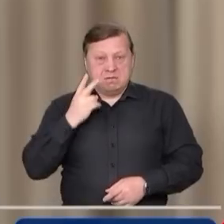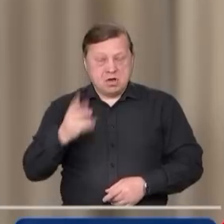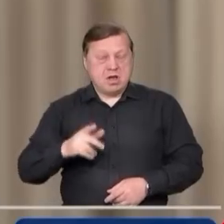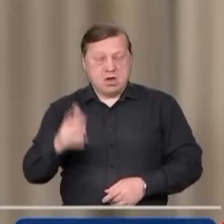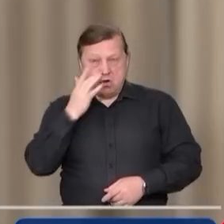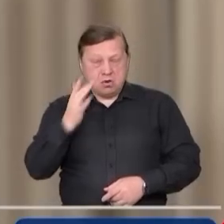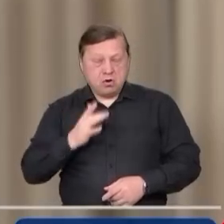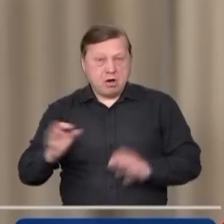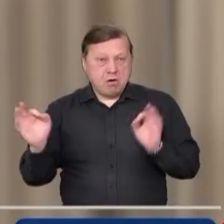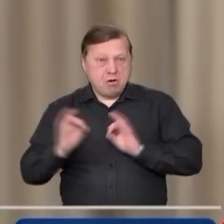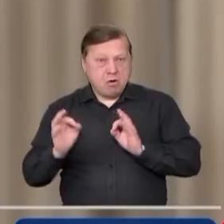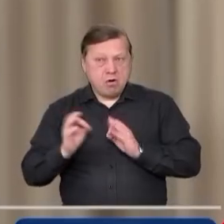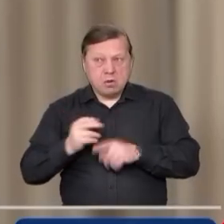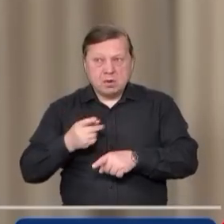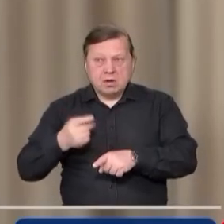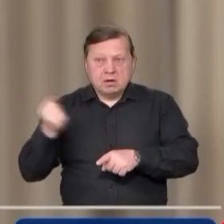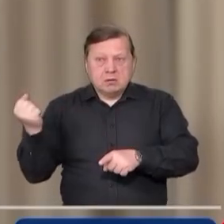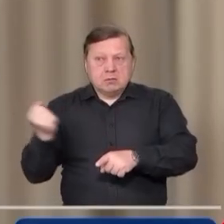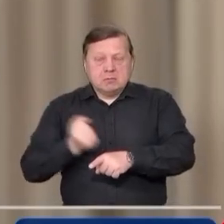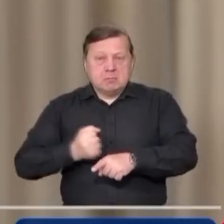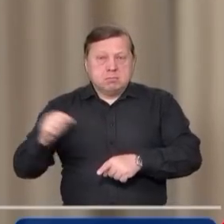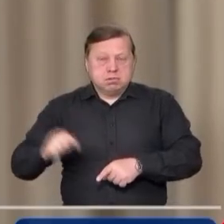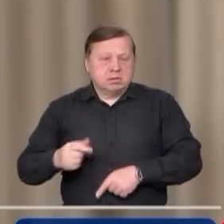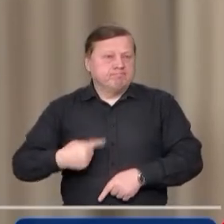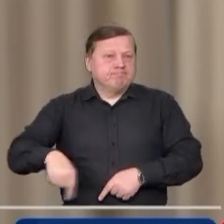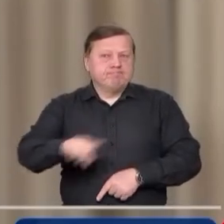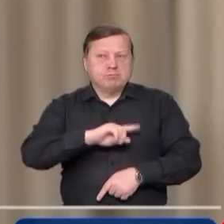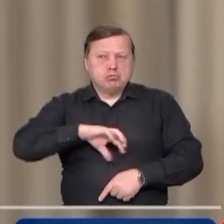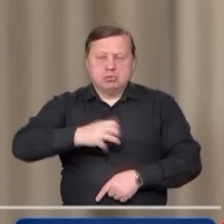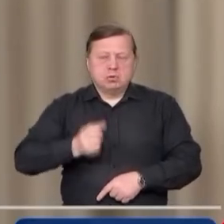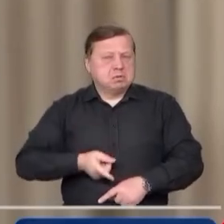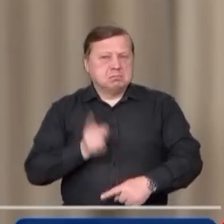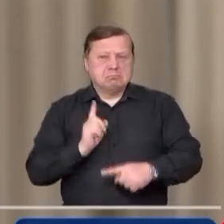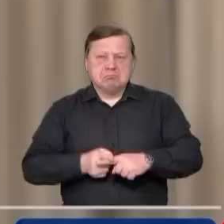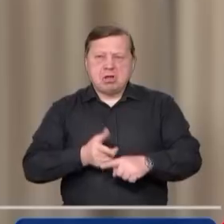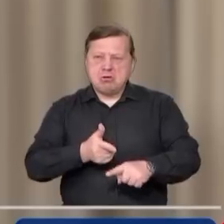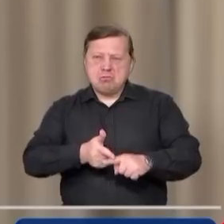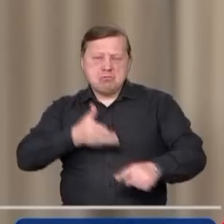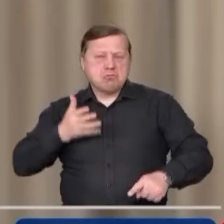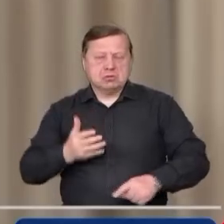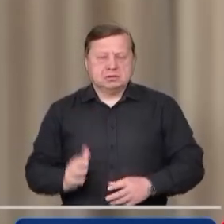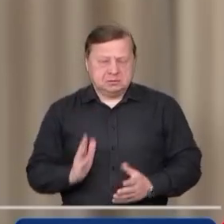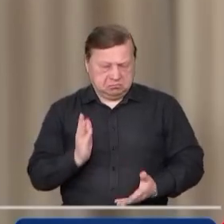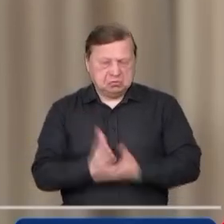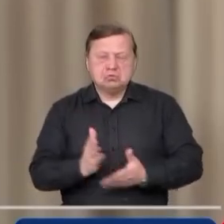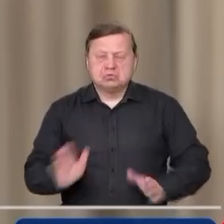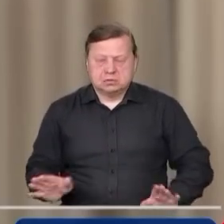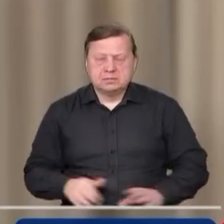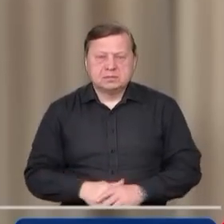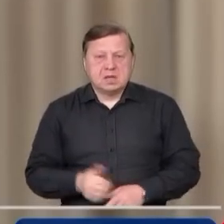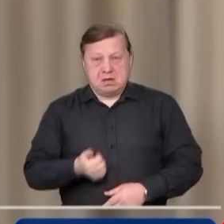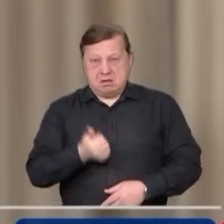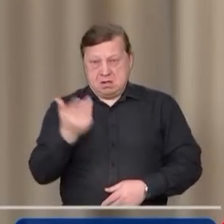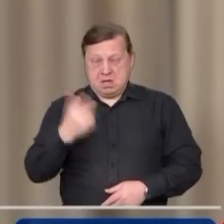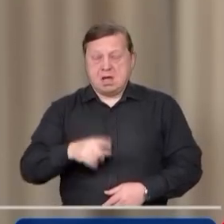rosyjskiego, rośnie również zdecydowanie naszej grupy. Kilka krajów wystąpiły